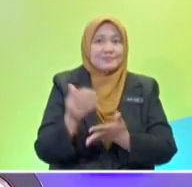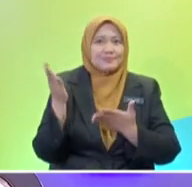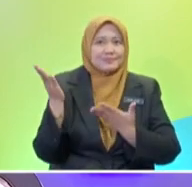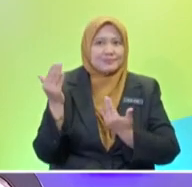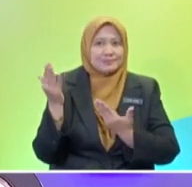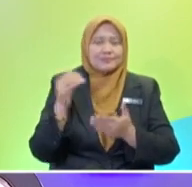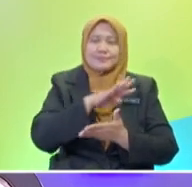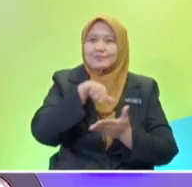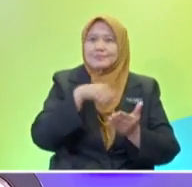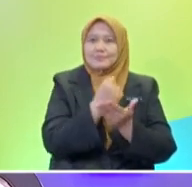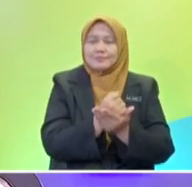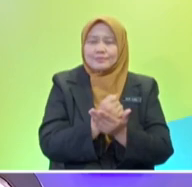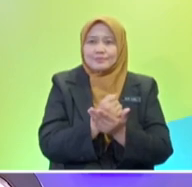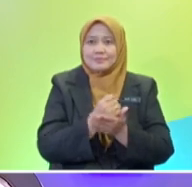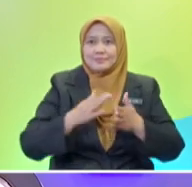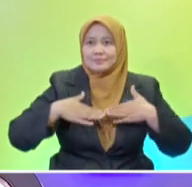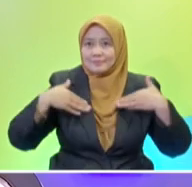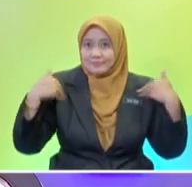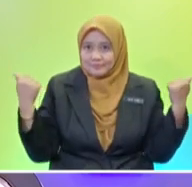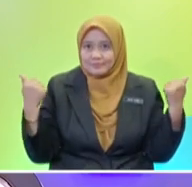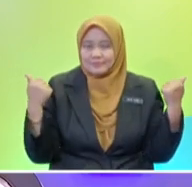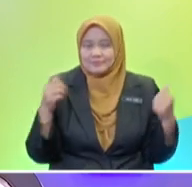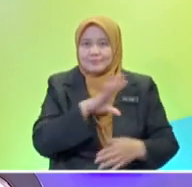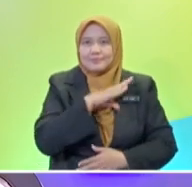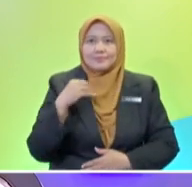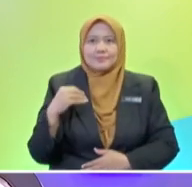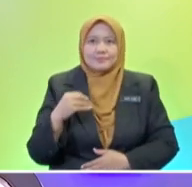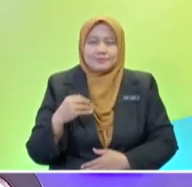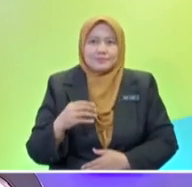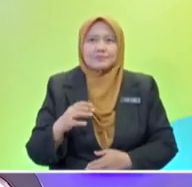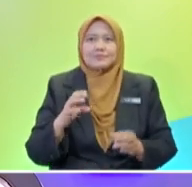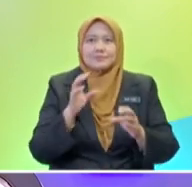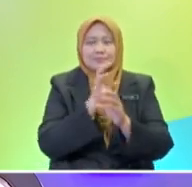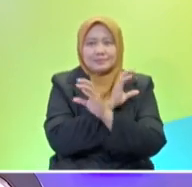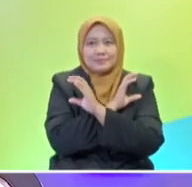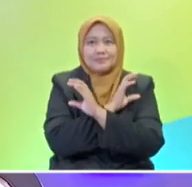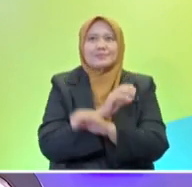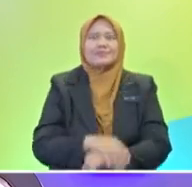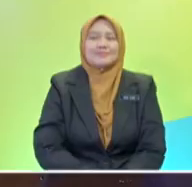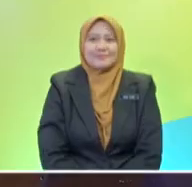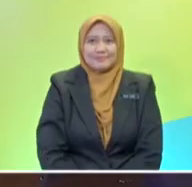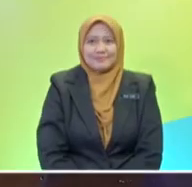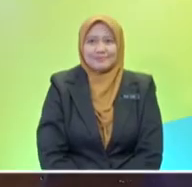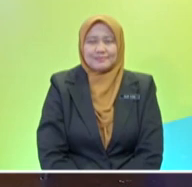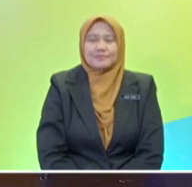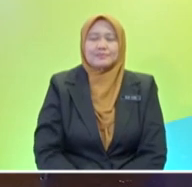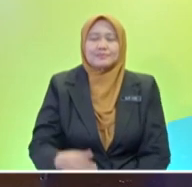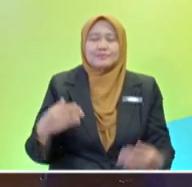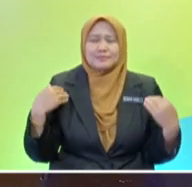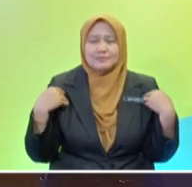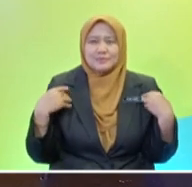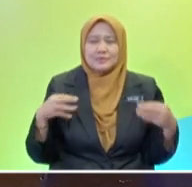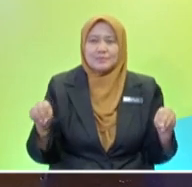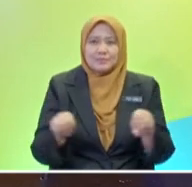sihat, ceria dan bersedia untuk terus bersama cikgu belajar apa tu daun. Ya, ada macam-macam